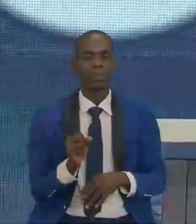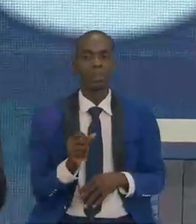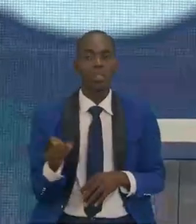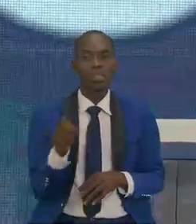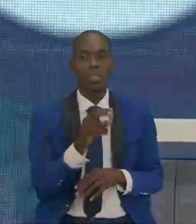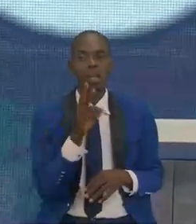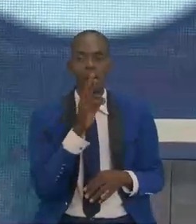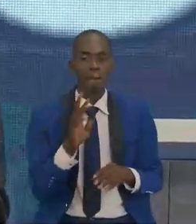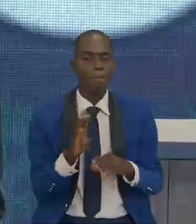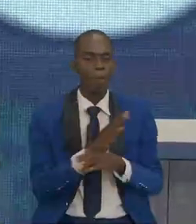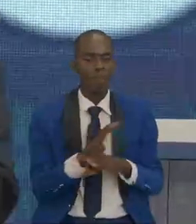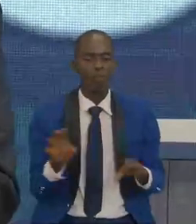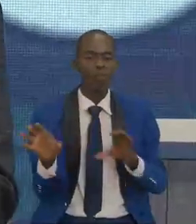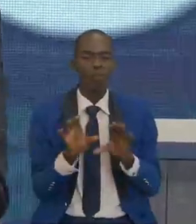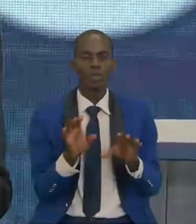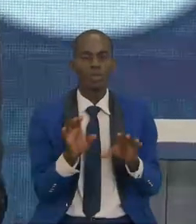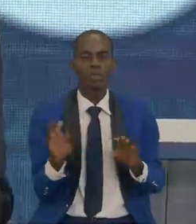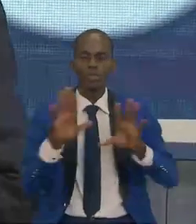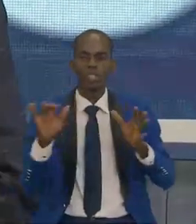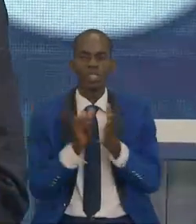Ils s'occupent d'autre chose.